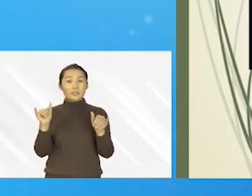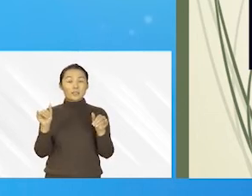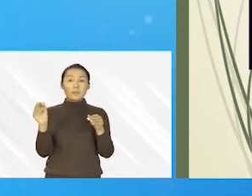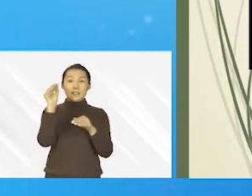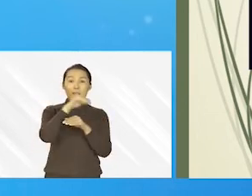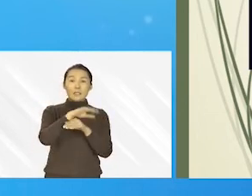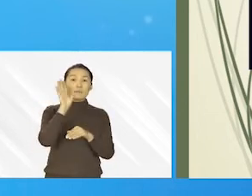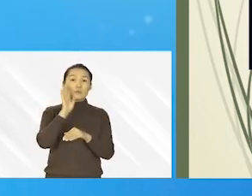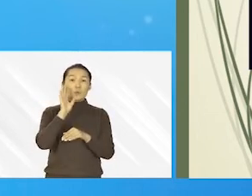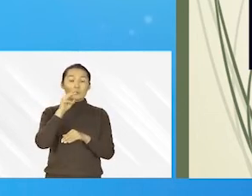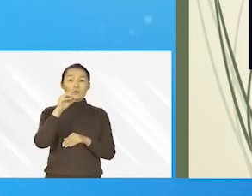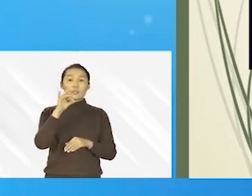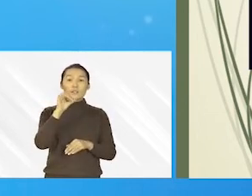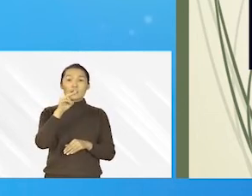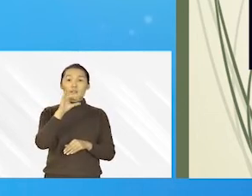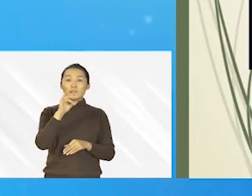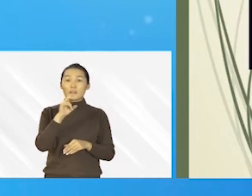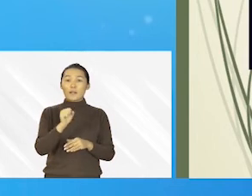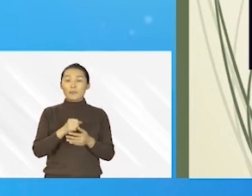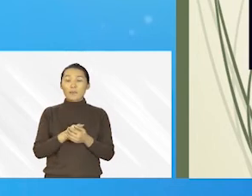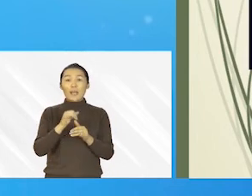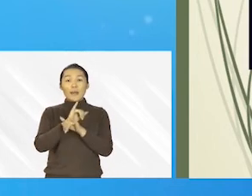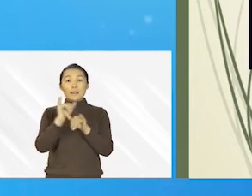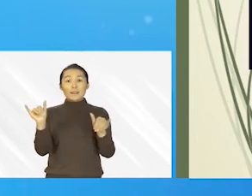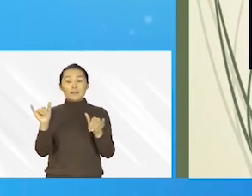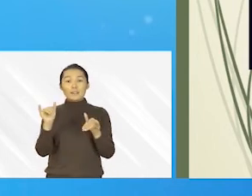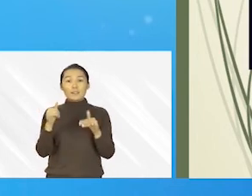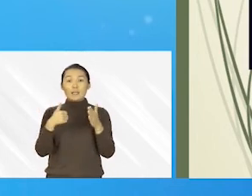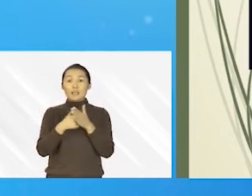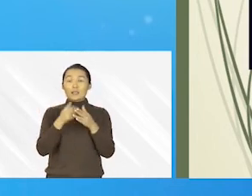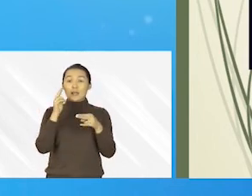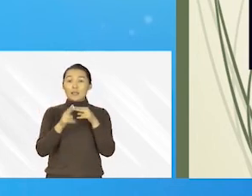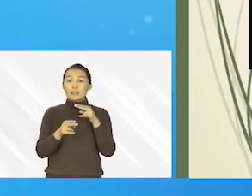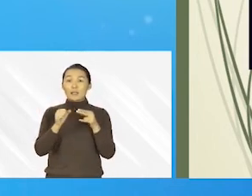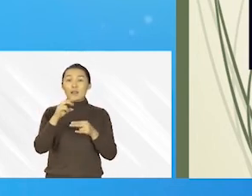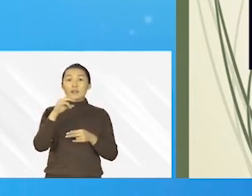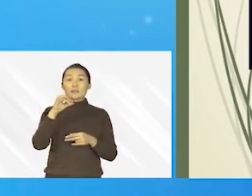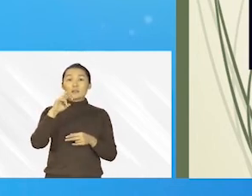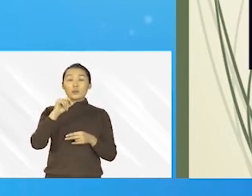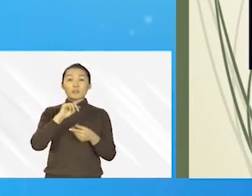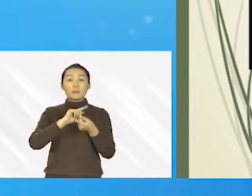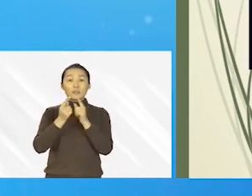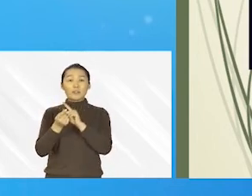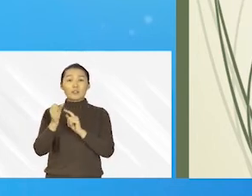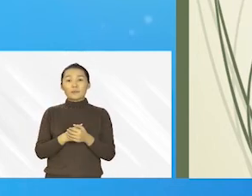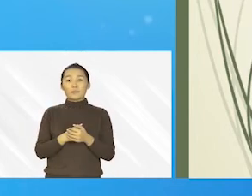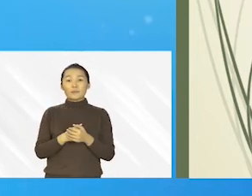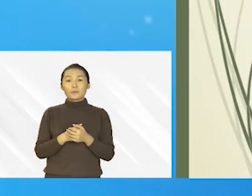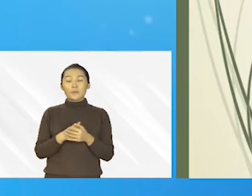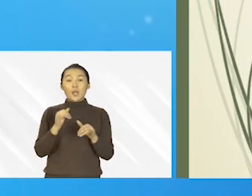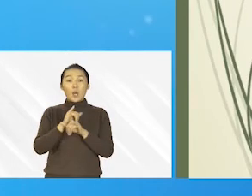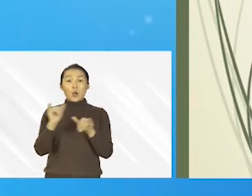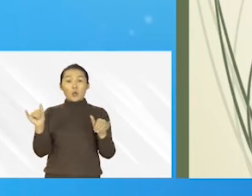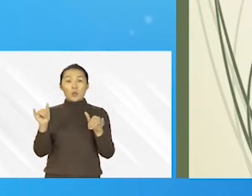при добавлении в воду тироксина. Развитие идет до конца, и аксолотль превращается в амбистому.